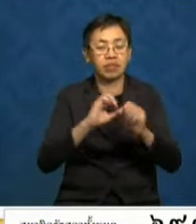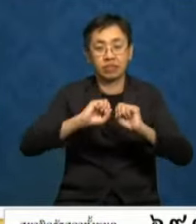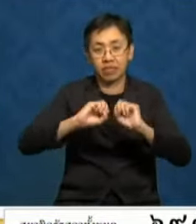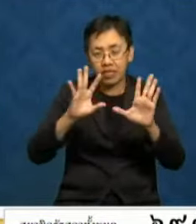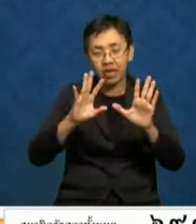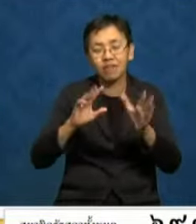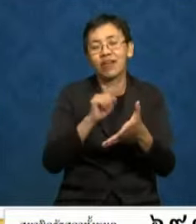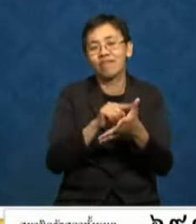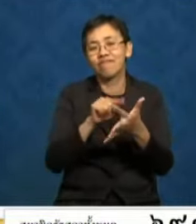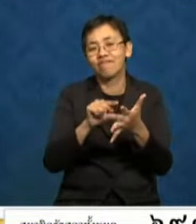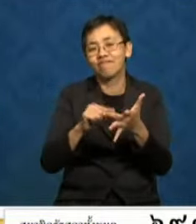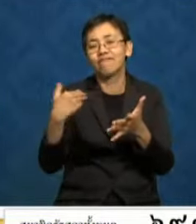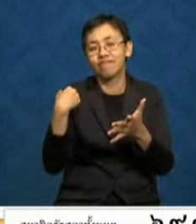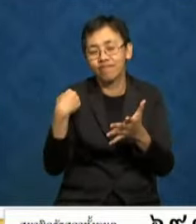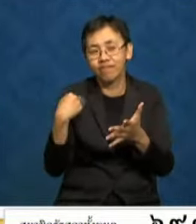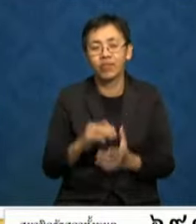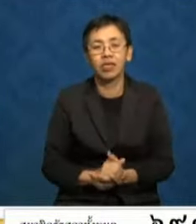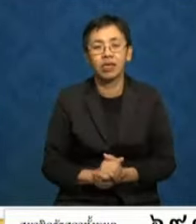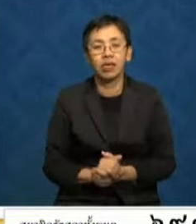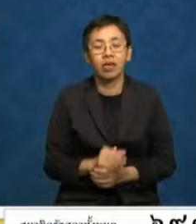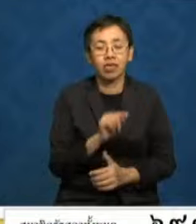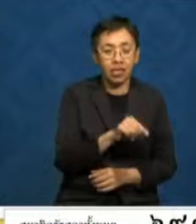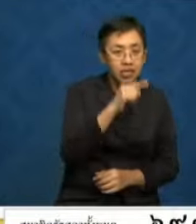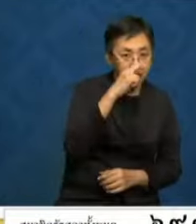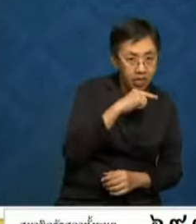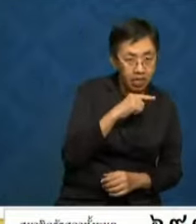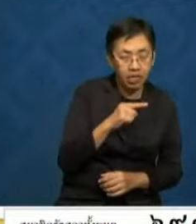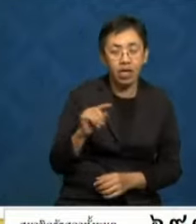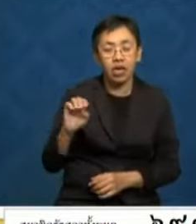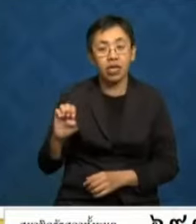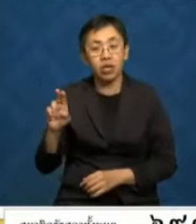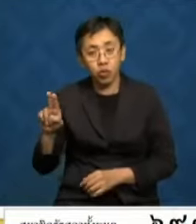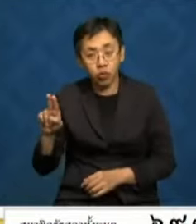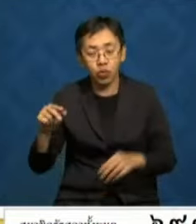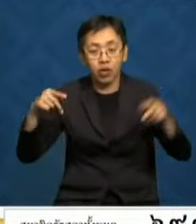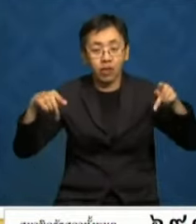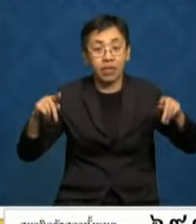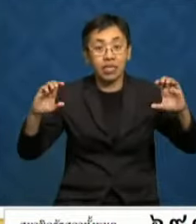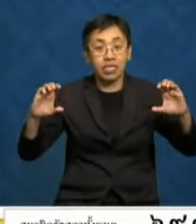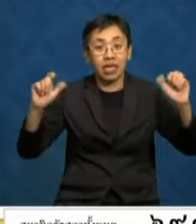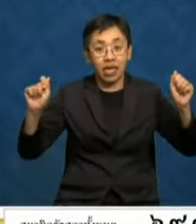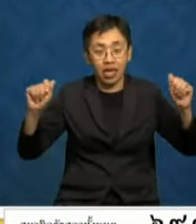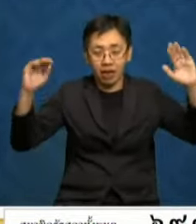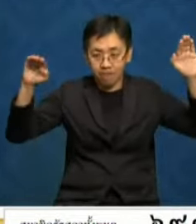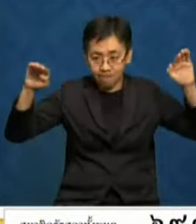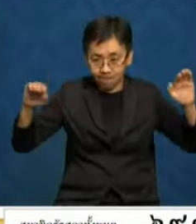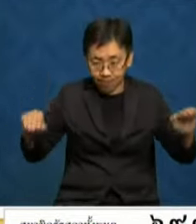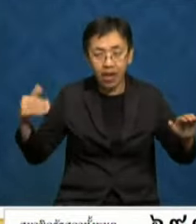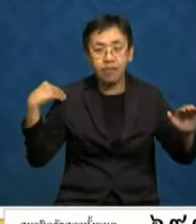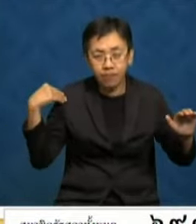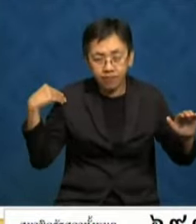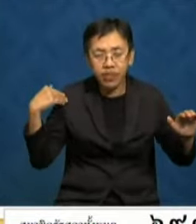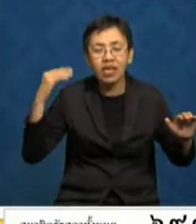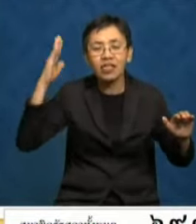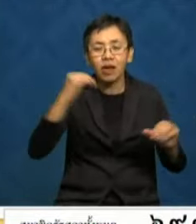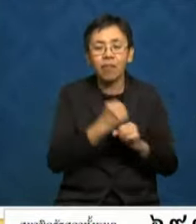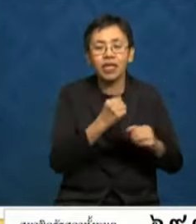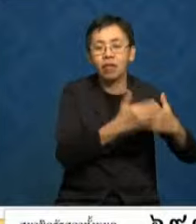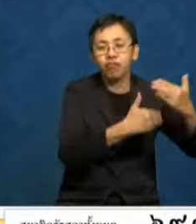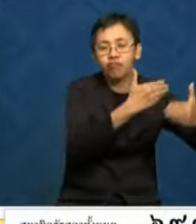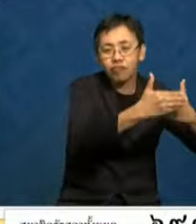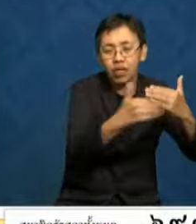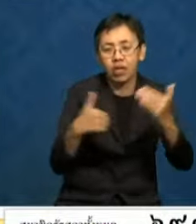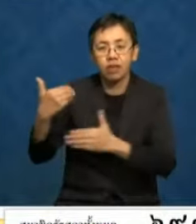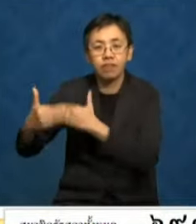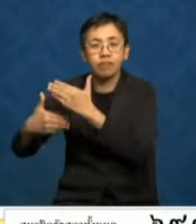มากมายหลายอย่างโดยทั้งสองฝ่ายเนี่ยมี PCA เป็นกรอบในการที่จะเดินหน้ากันไปในการที่จะ